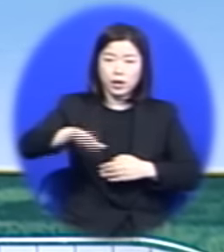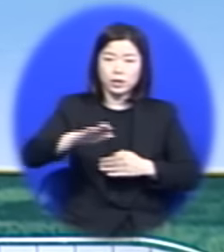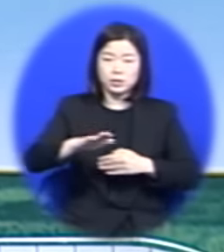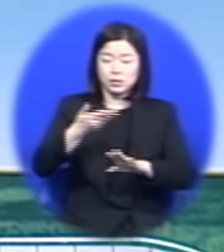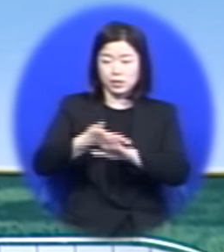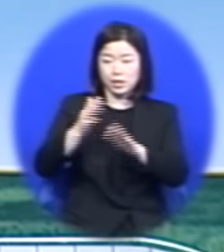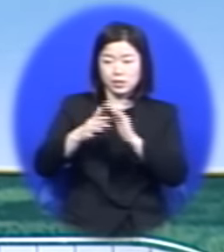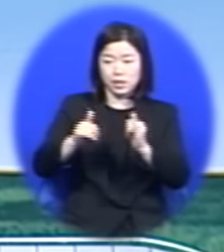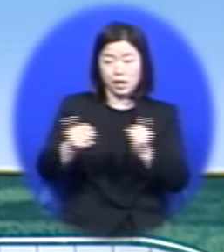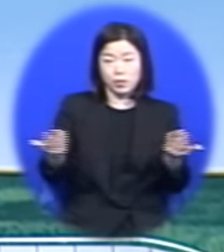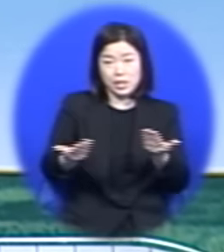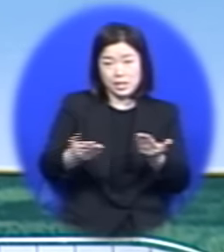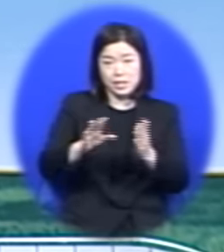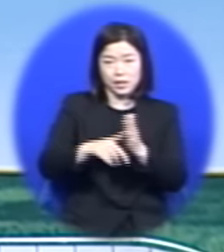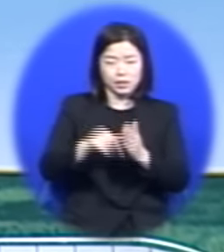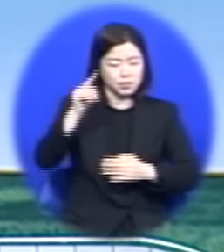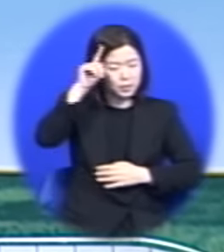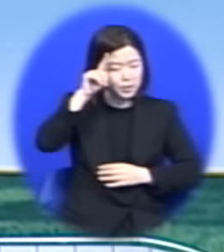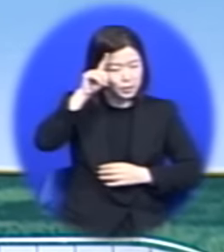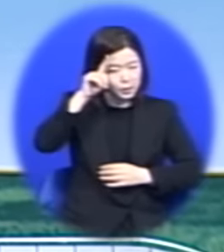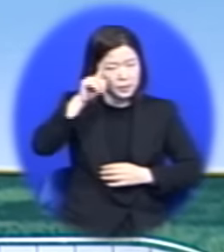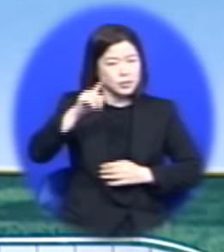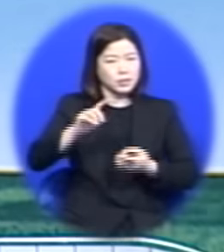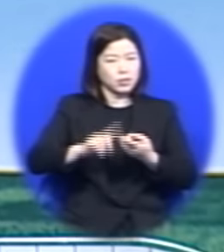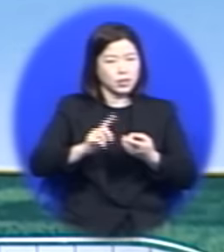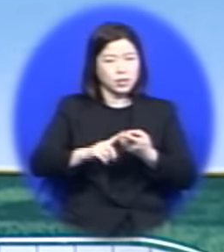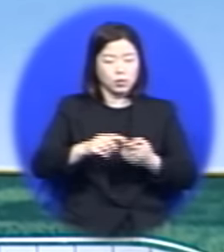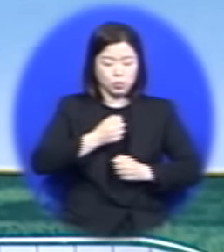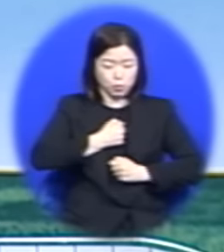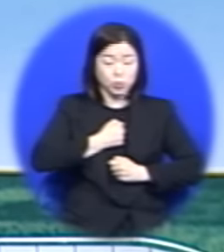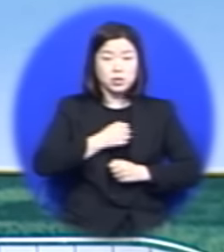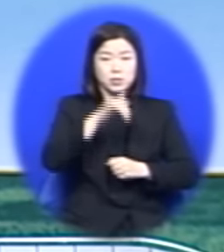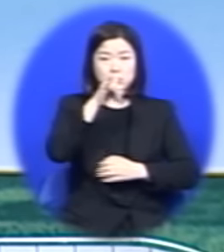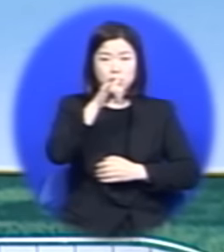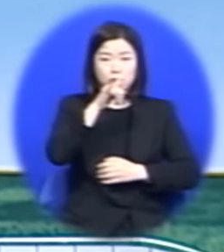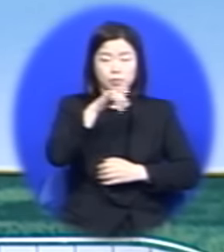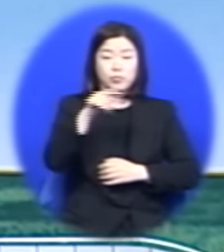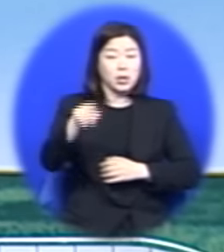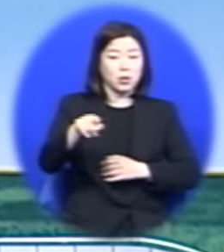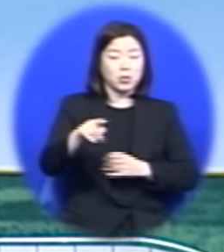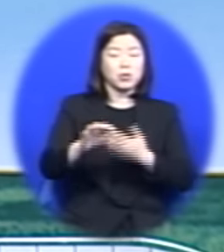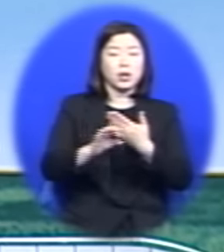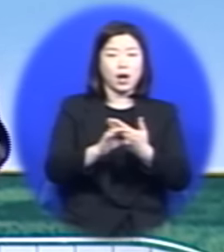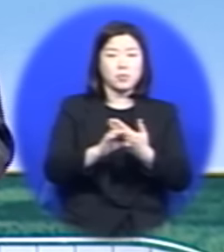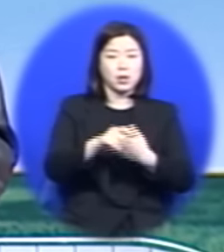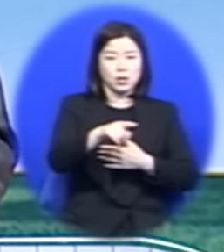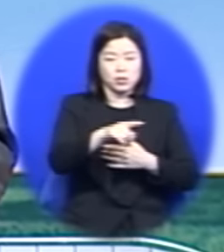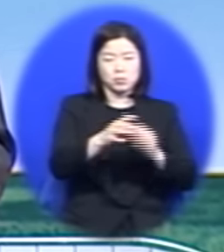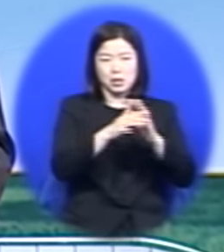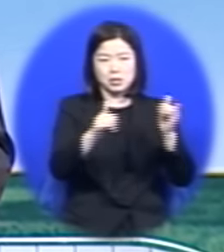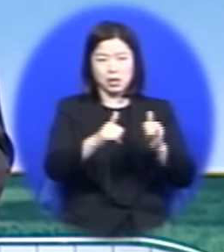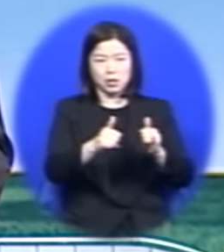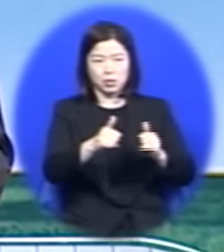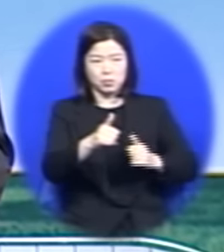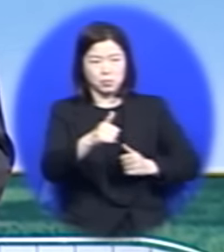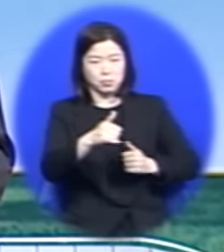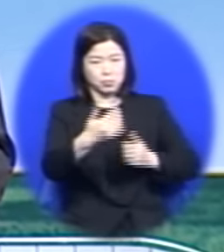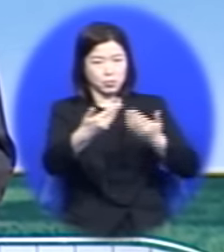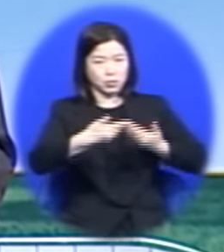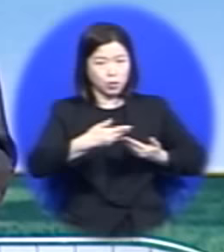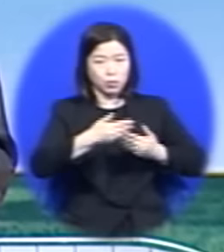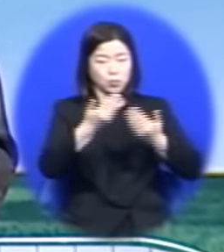때는 짜증내고 신경질 내는 것을 굉장히 조심합니다. 그랬다가는 이거 참 사람 취급을 못 받게 될 수도